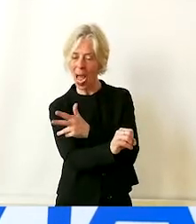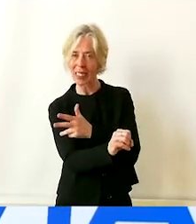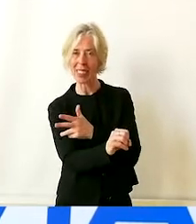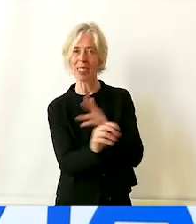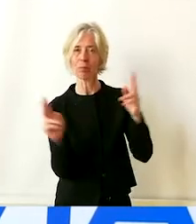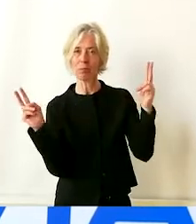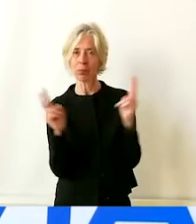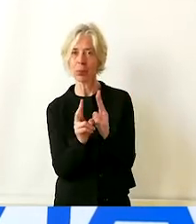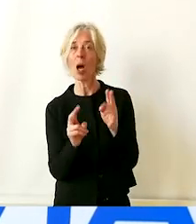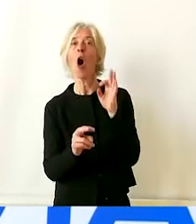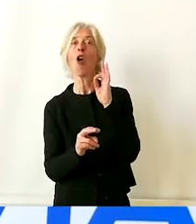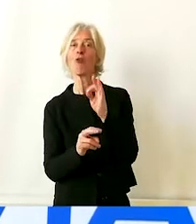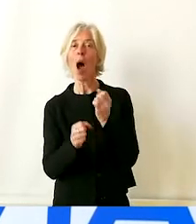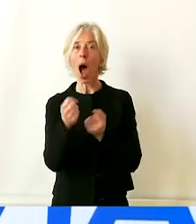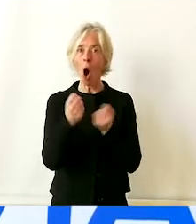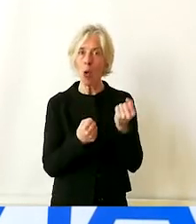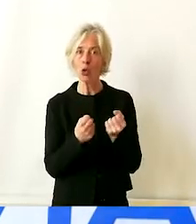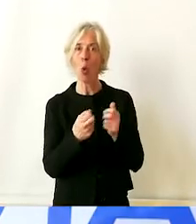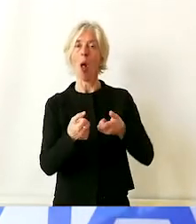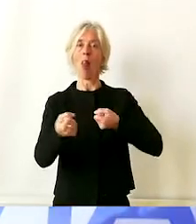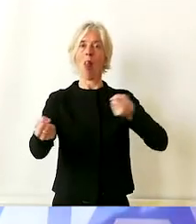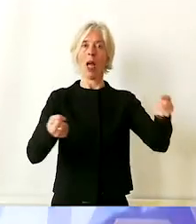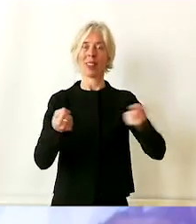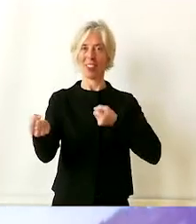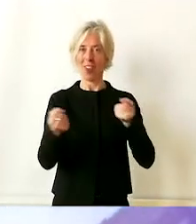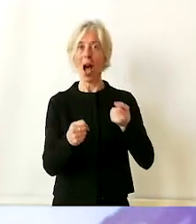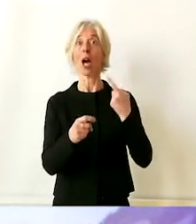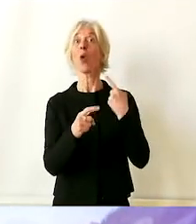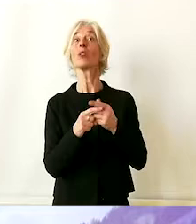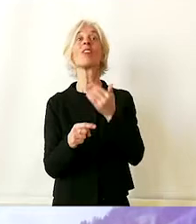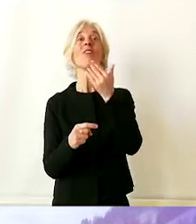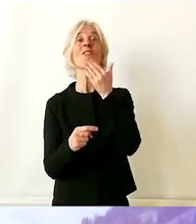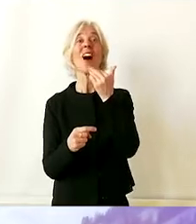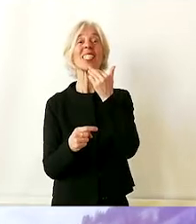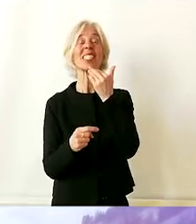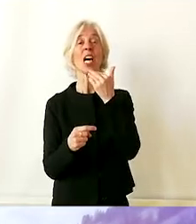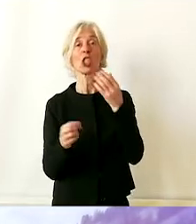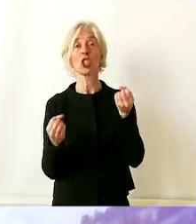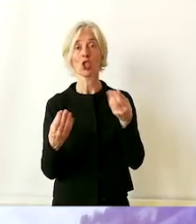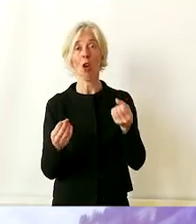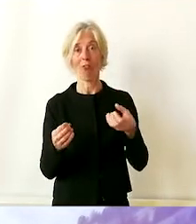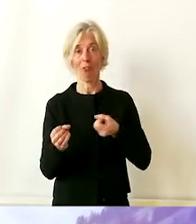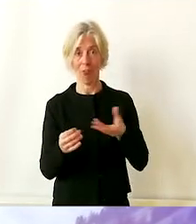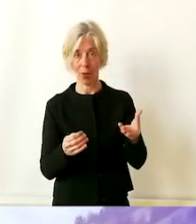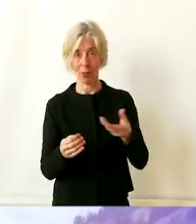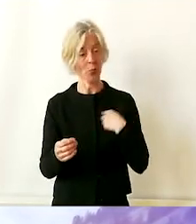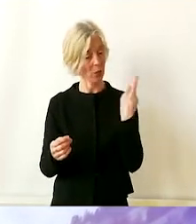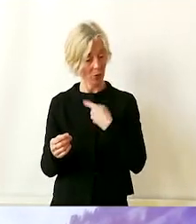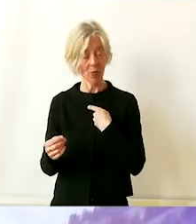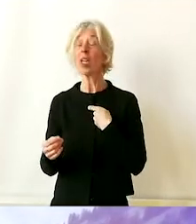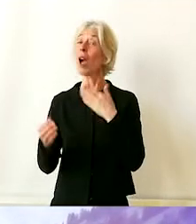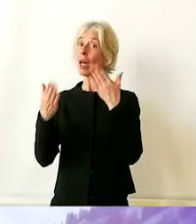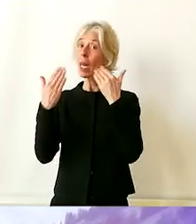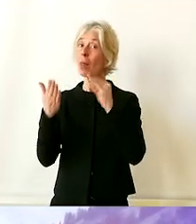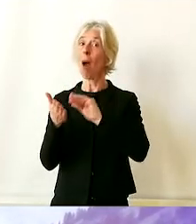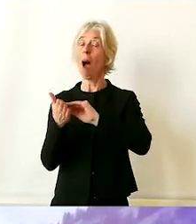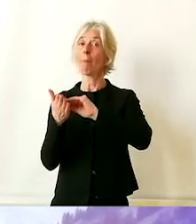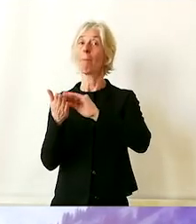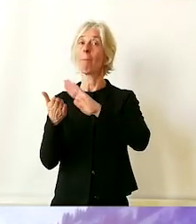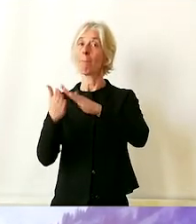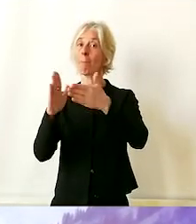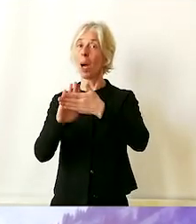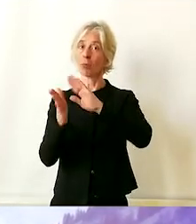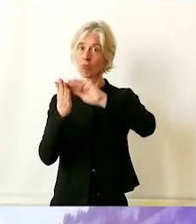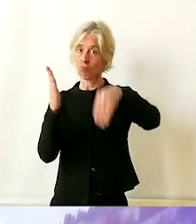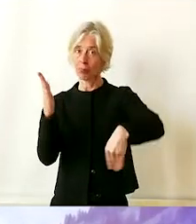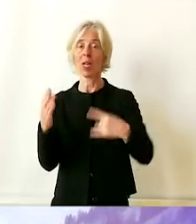sowie Wasserstoffsysteme stetig voran. Wir unterzeichnen den Klimapakt, weil Umwelt und Klimaschutz tief